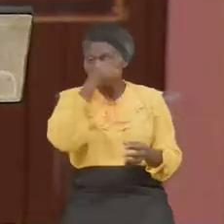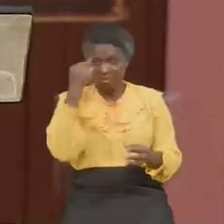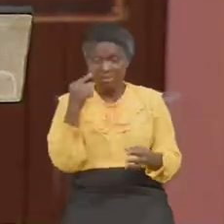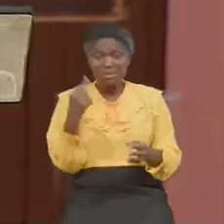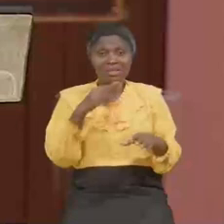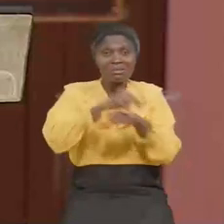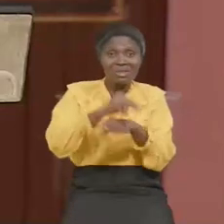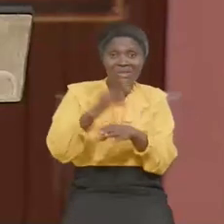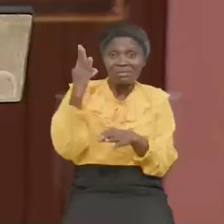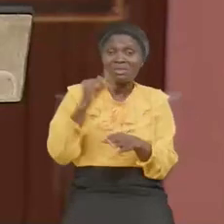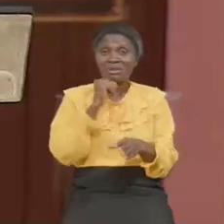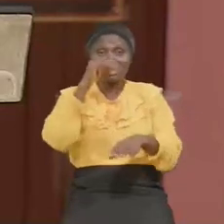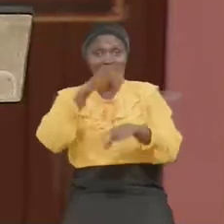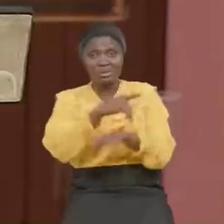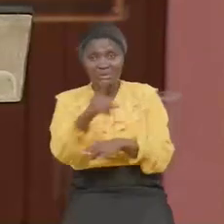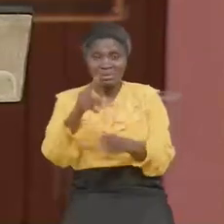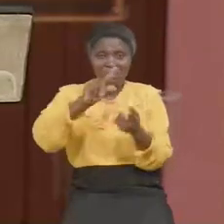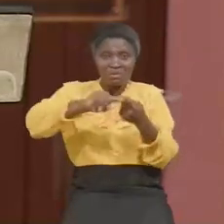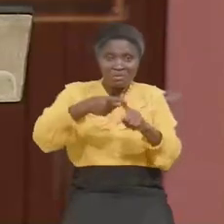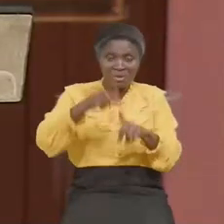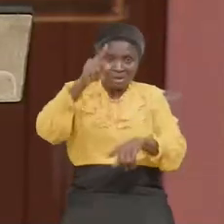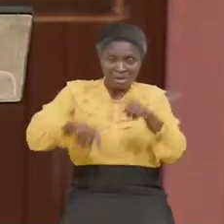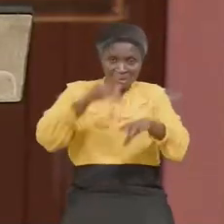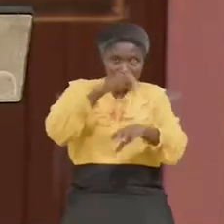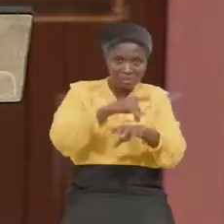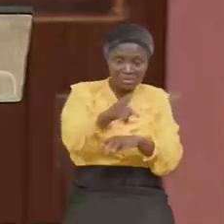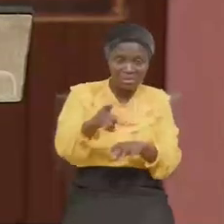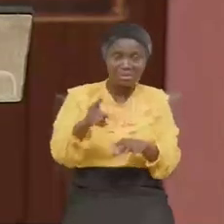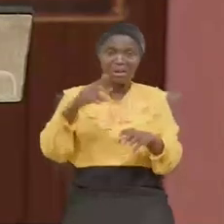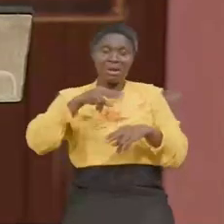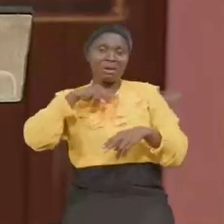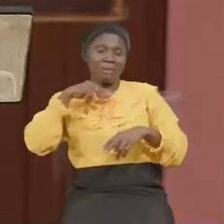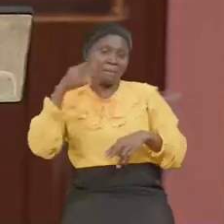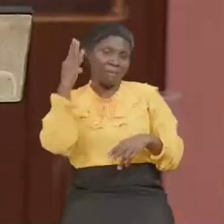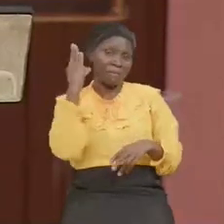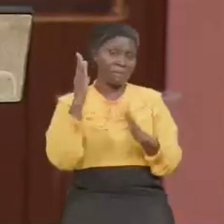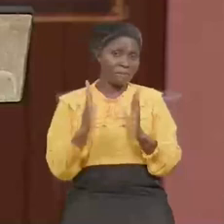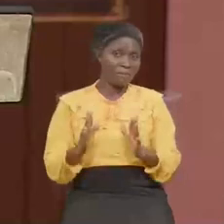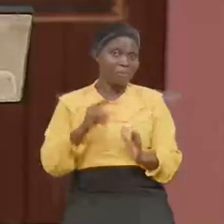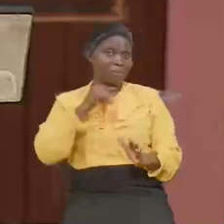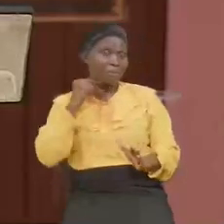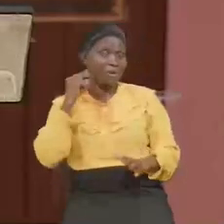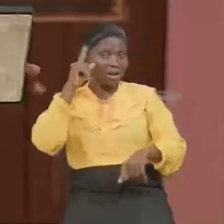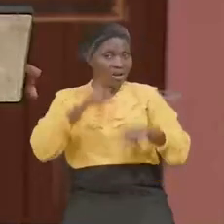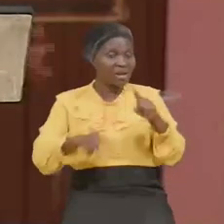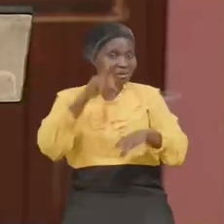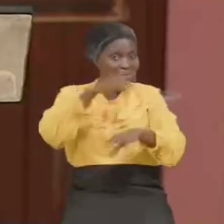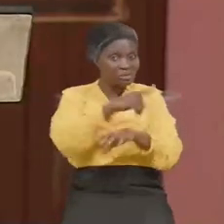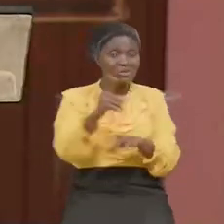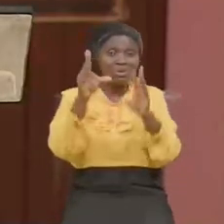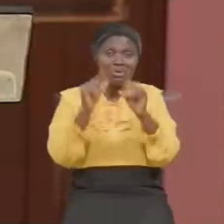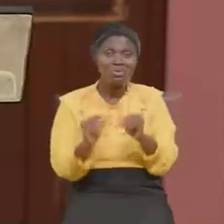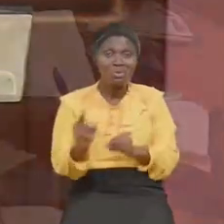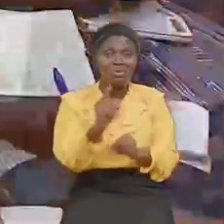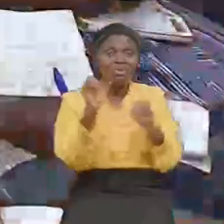amis ne peuvent pas te parler. Le pasteur ne peut pas te toucher. Personne ne peut te parler. C'est comme ça qu'on périt. Je prie que tu